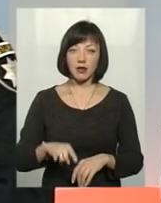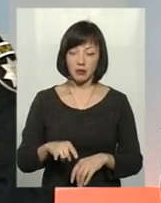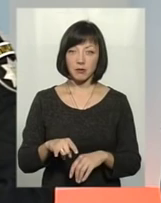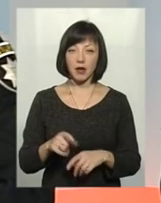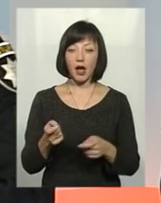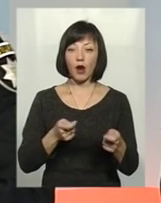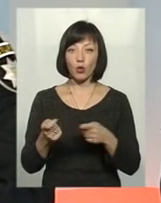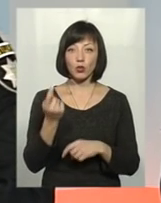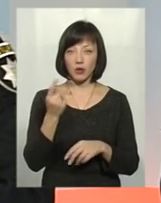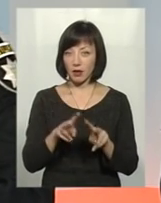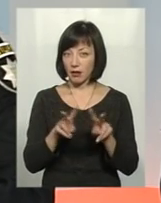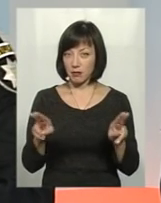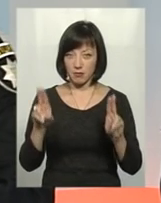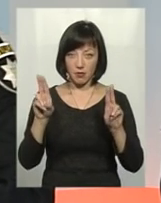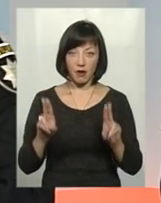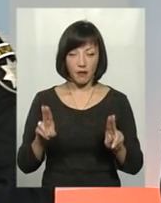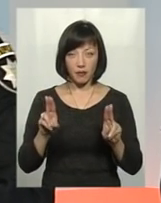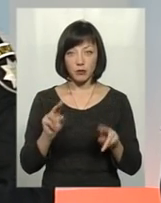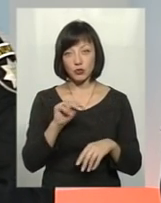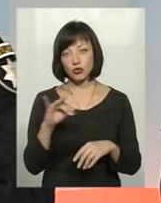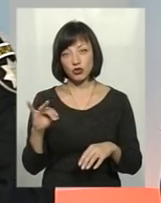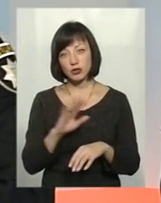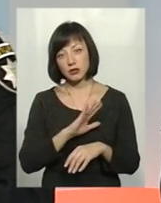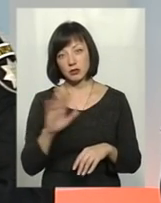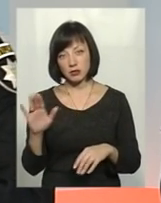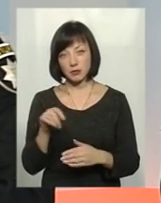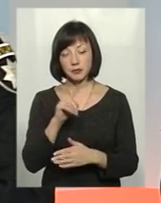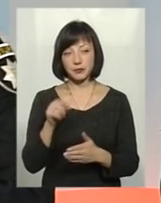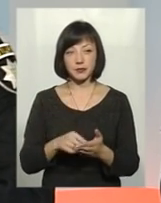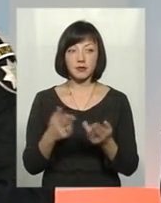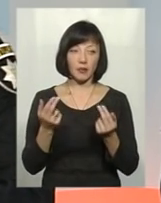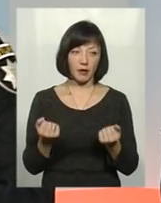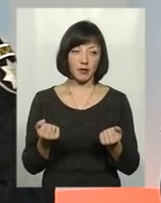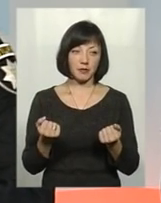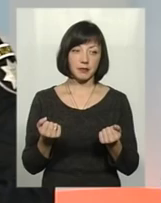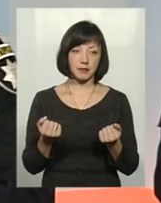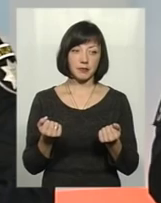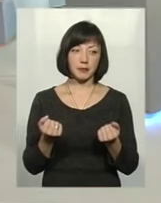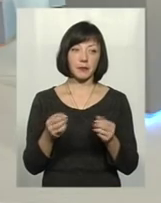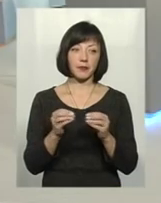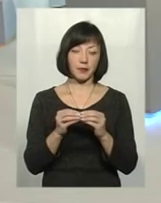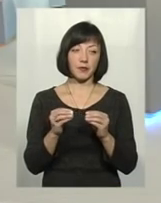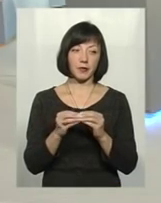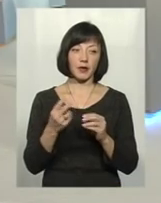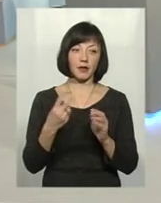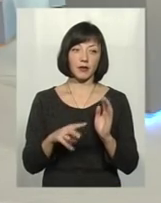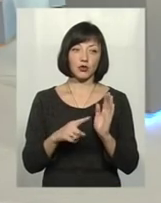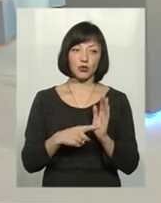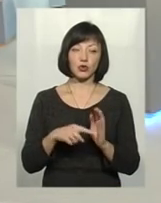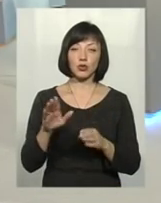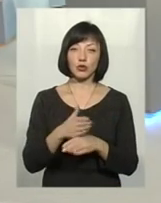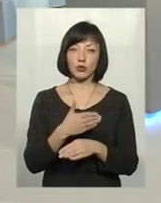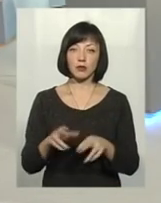регулюється одними і тими ж правилами чи ні? Так. Так, це той самий 26-й розділ